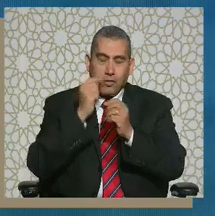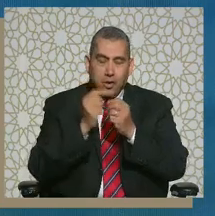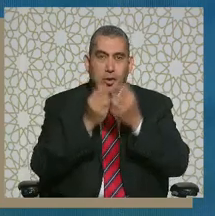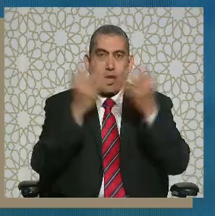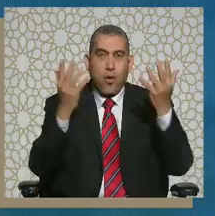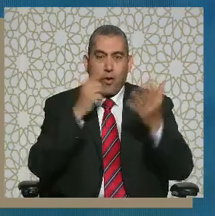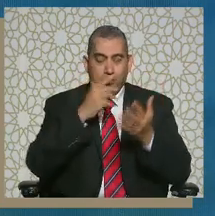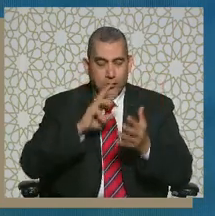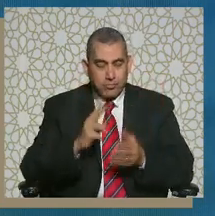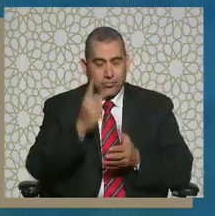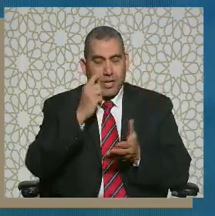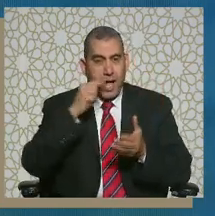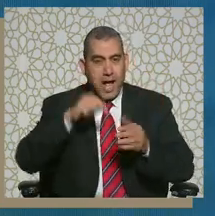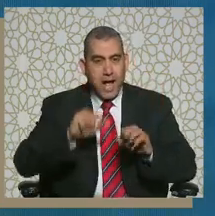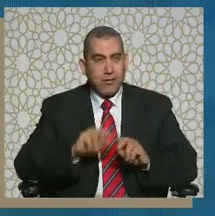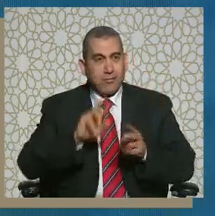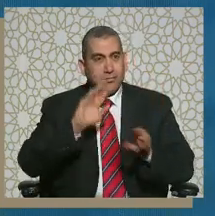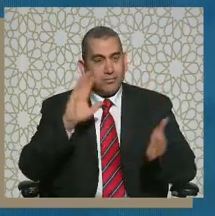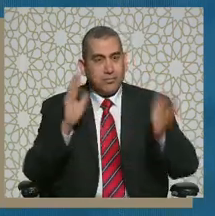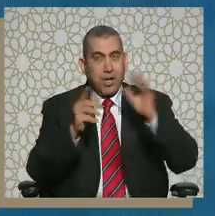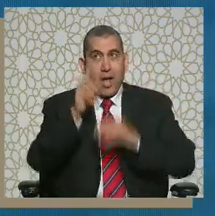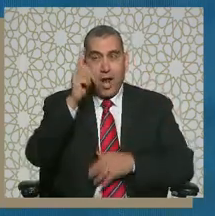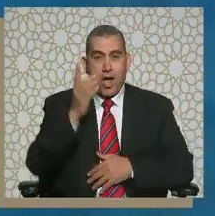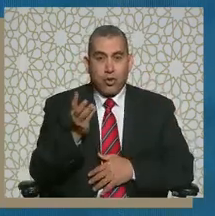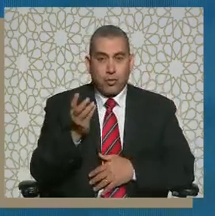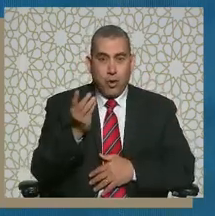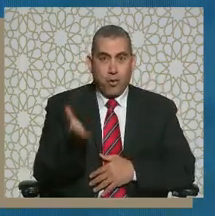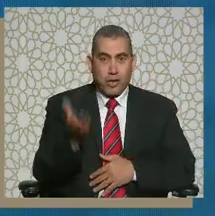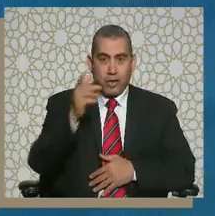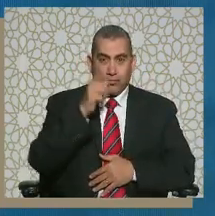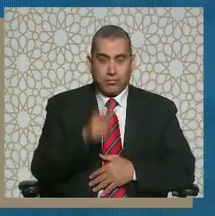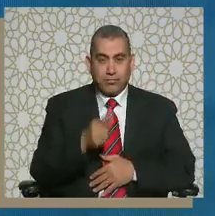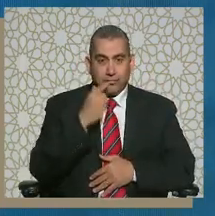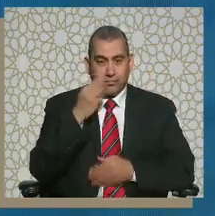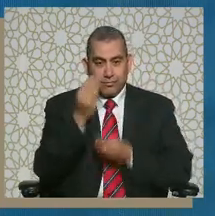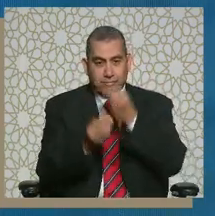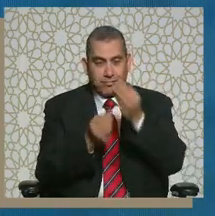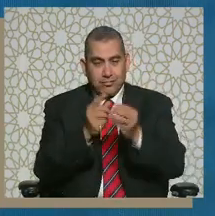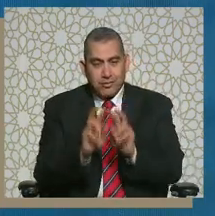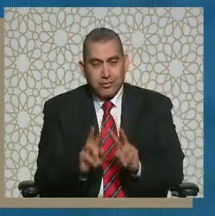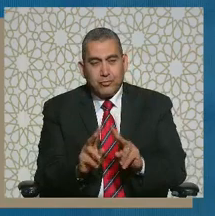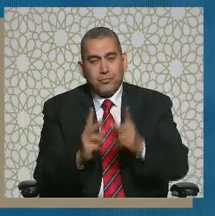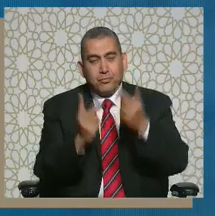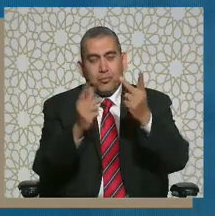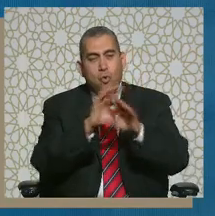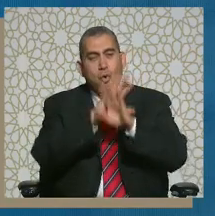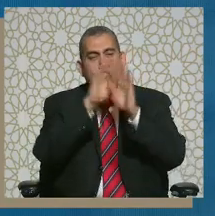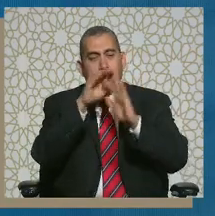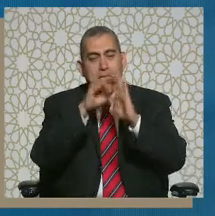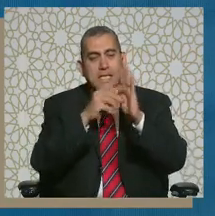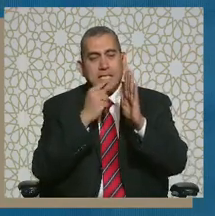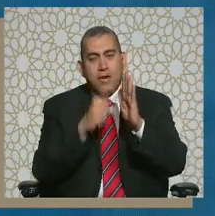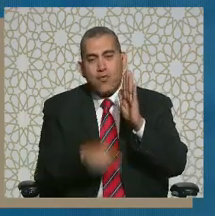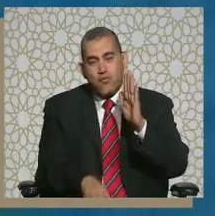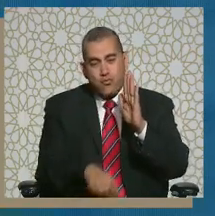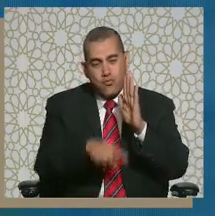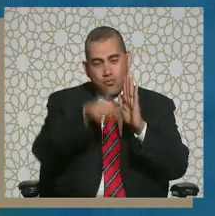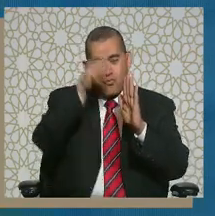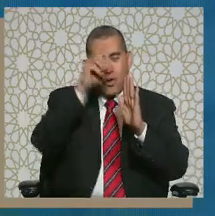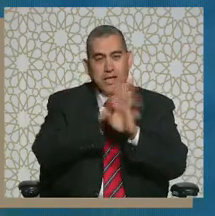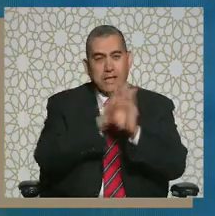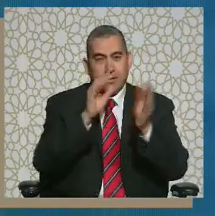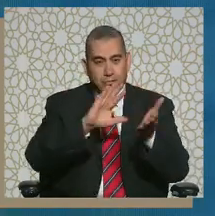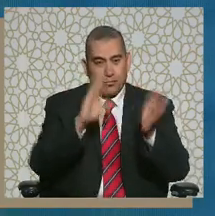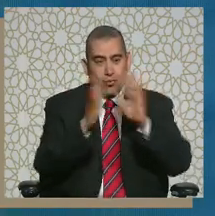غيرت حياتك هتعرف ان الله سبحانه وتعالى هيغيرك هيغير حالك في كل وحدات حياتك وهتبقى حياتك كلها